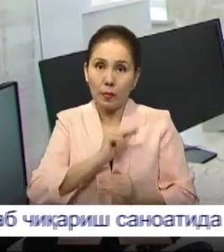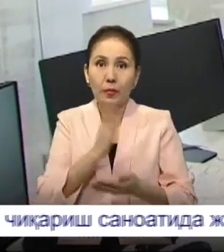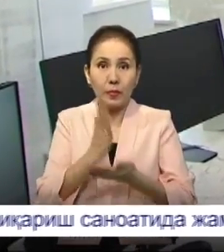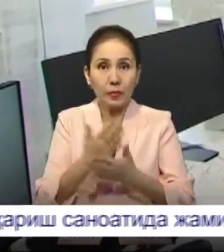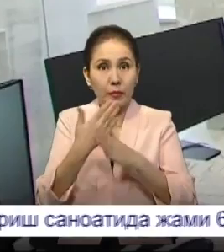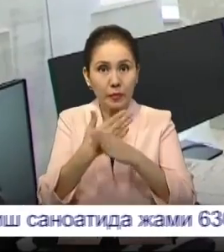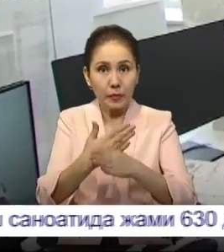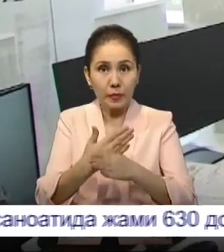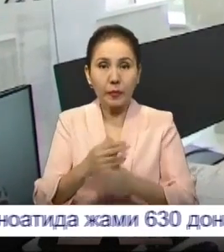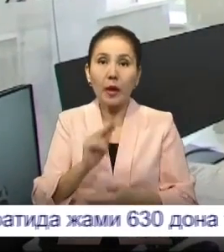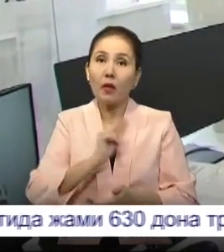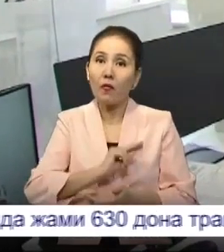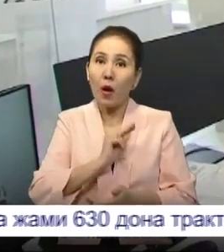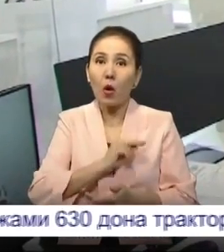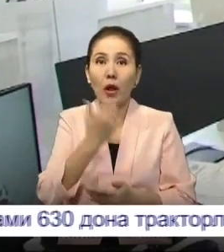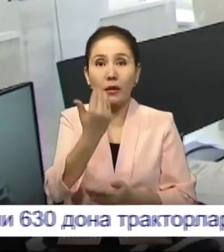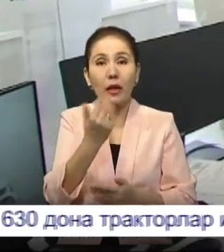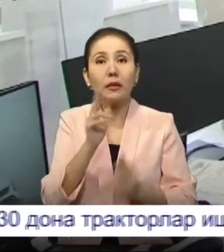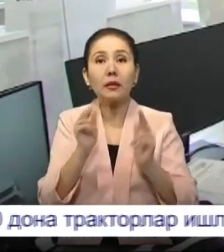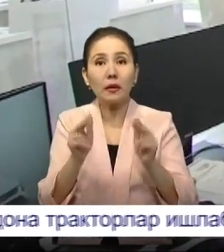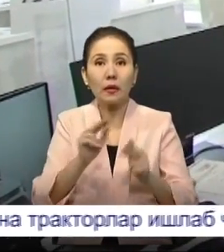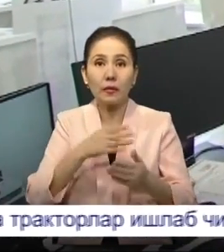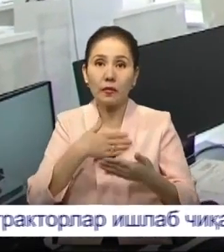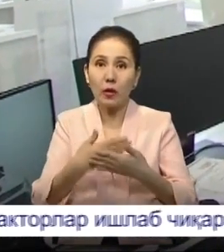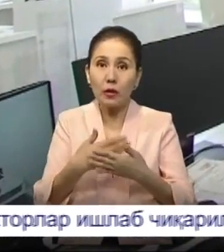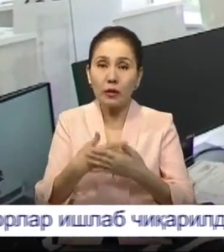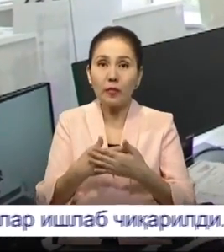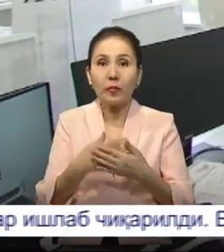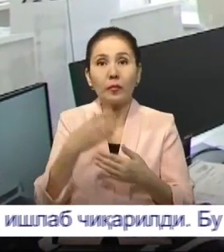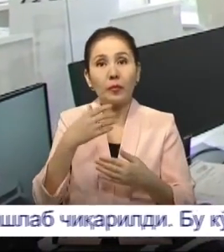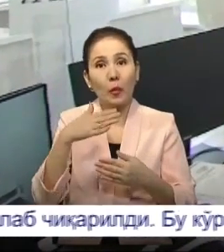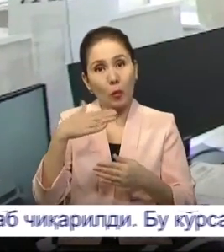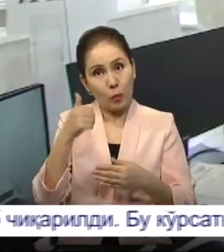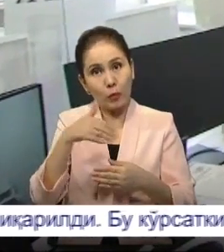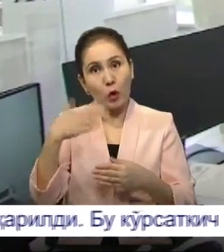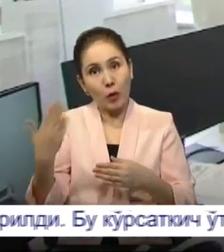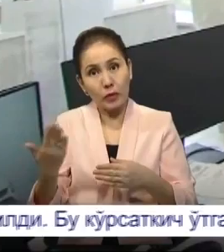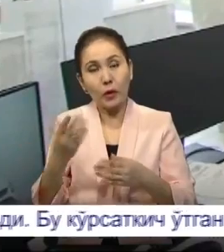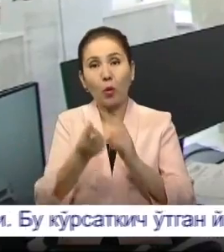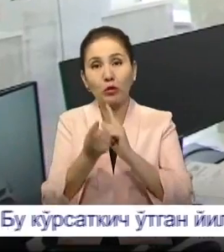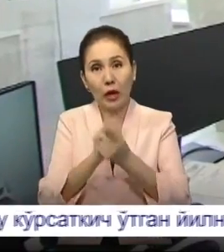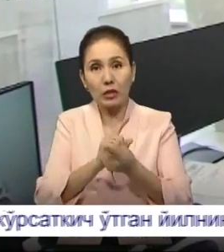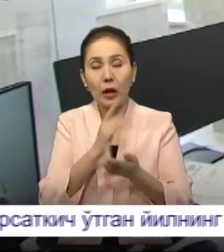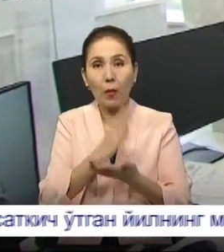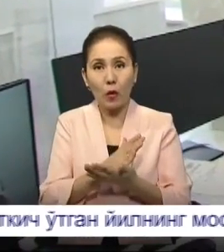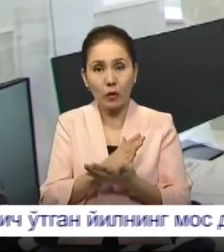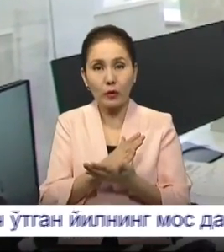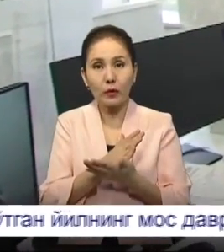hamkasblarimiz. Faoliyatda qanday yangiliklar bor? Faoliyatda yangiliklarimiz bu tomonlama ham yaxshi o'zgarishlar bor.